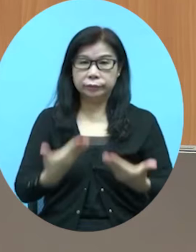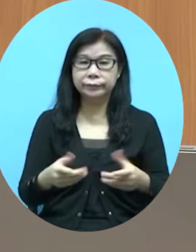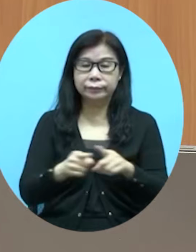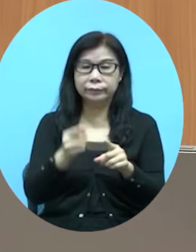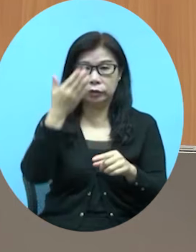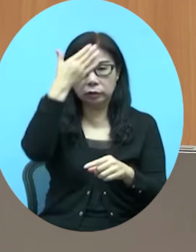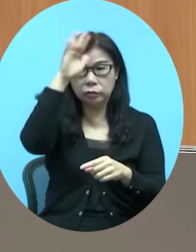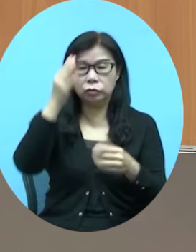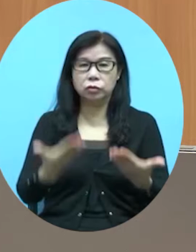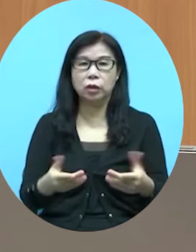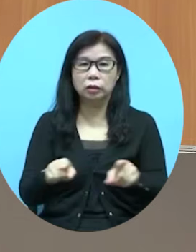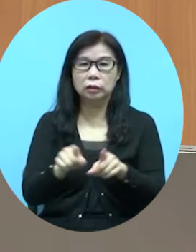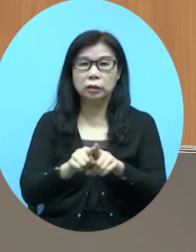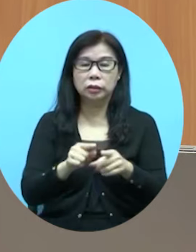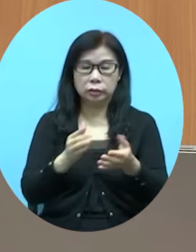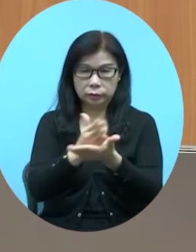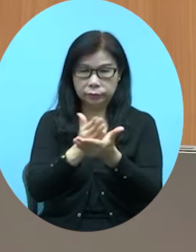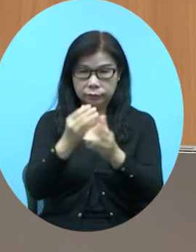已經在做一些測試